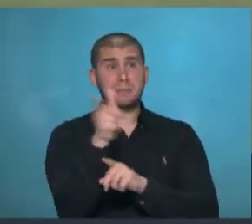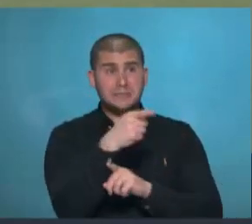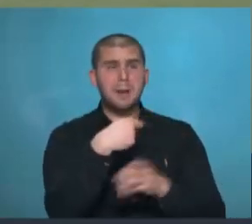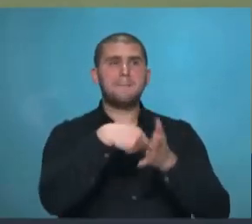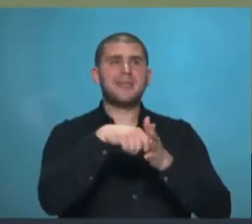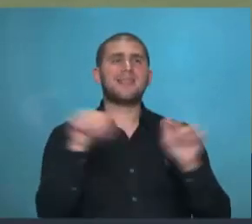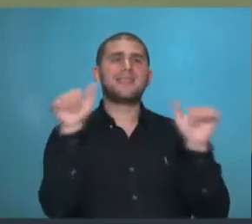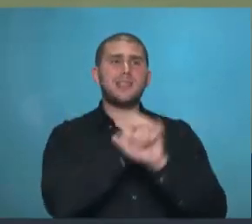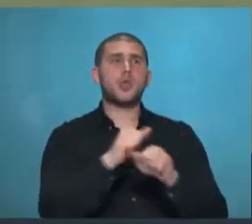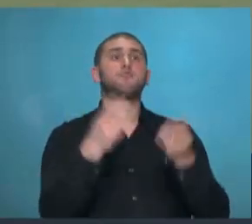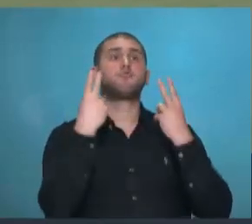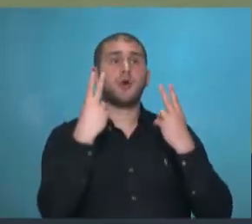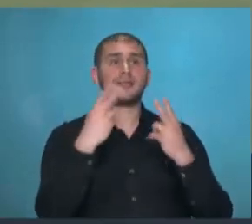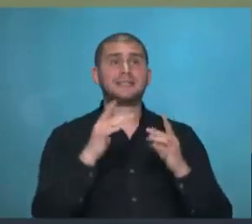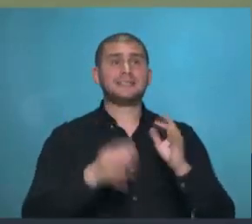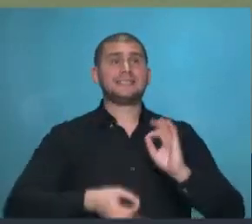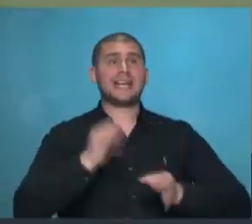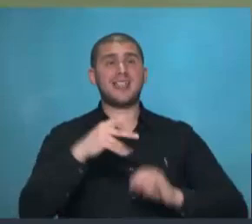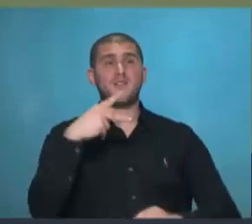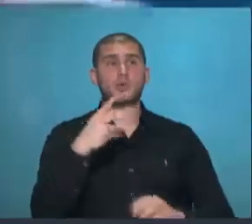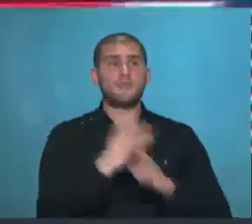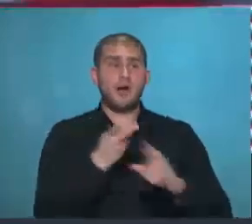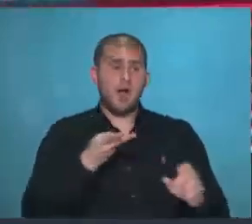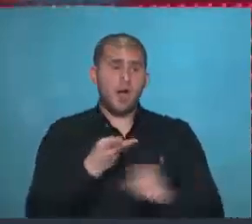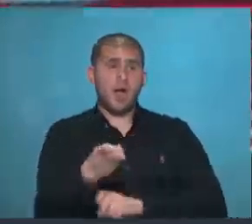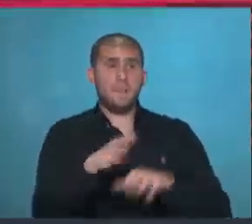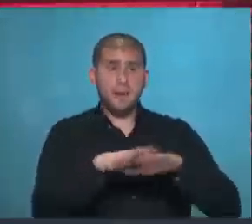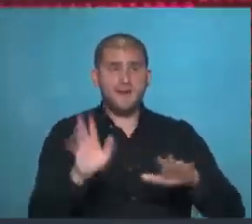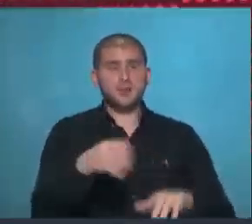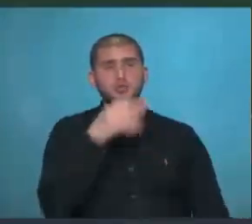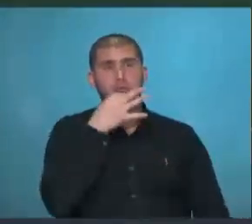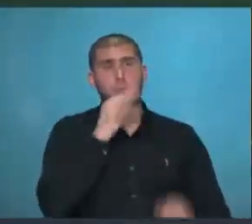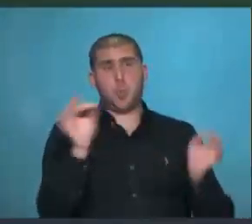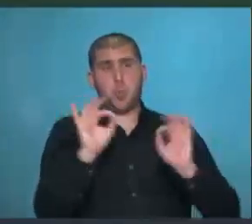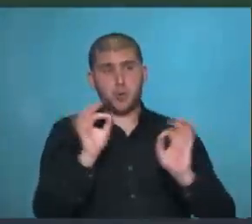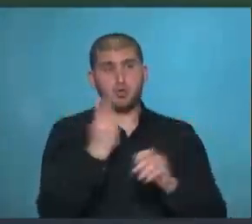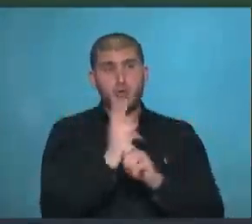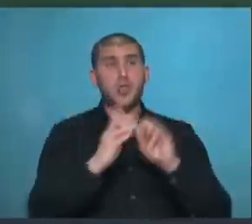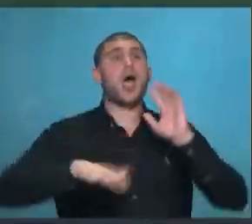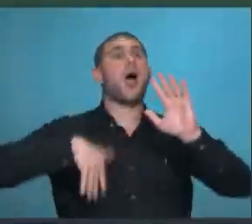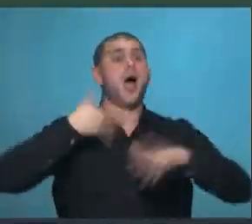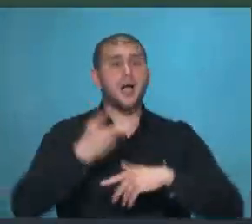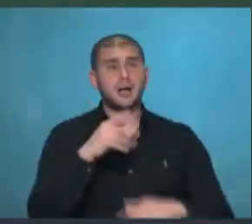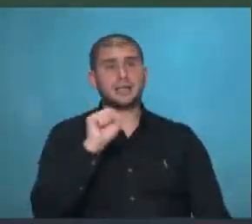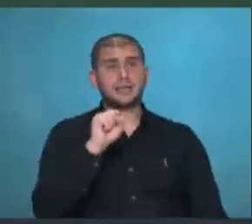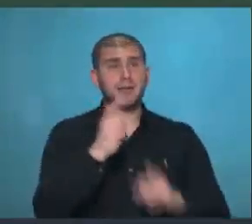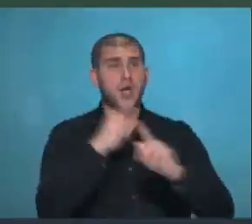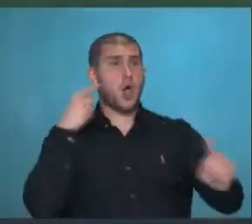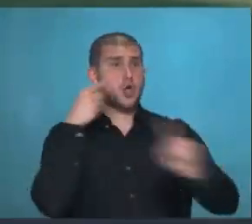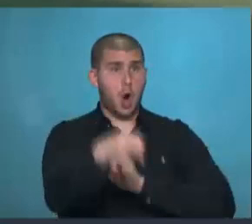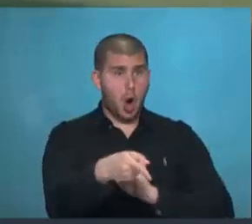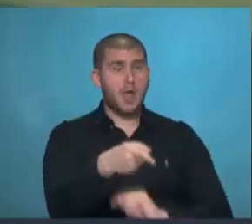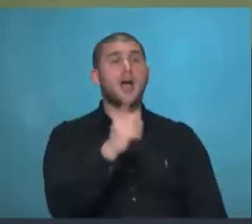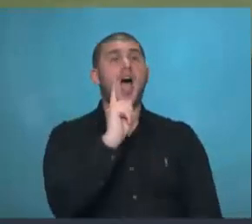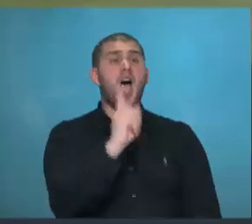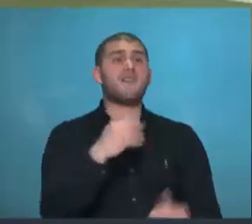טעויות קריטיות. שחקן פיורנטינה הוכשל ברחבה, אך השופט לא שרק. 2 דקות אחר כך ספאל כבשה שער, אלא